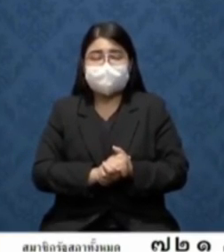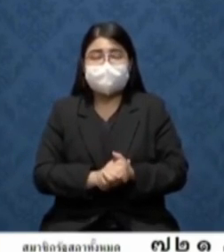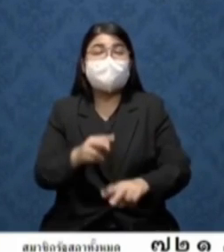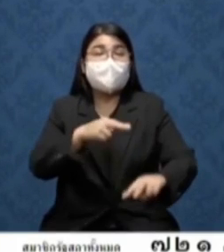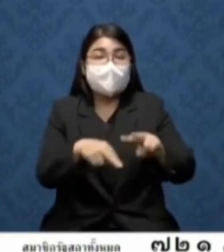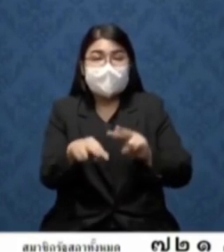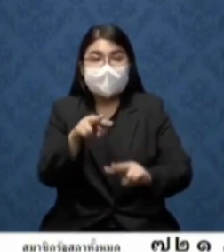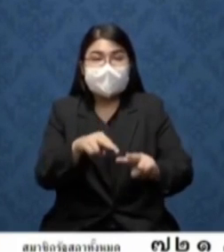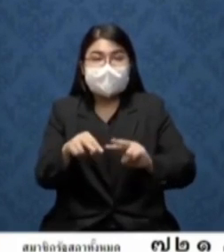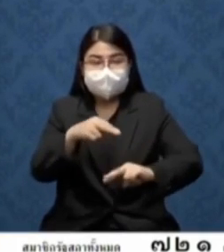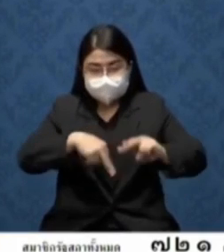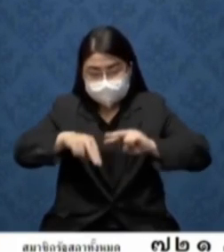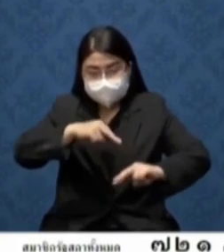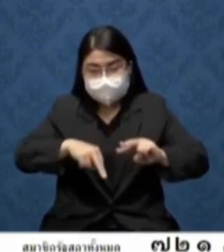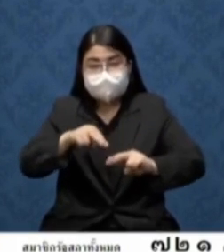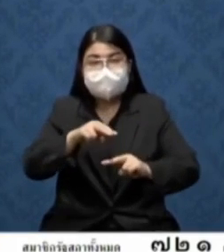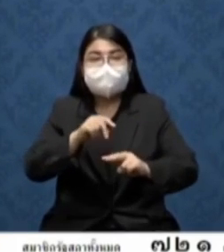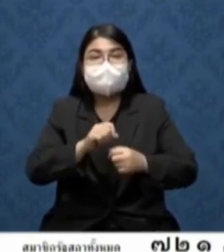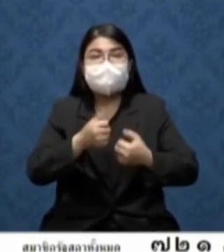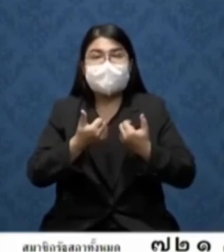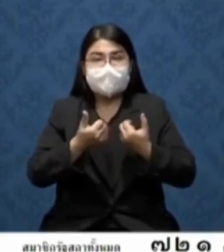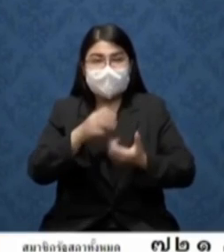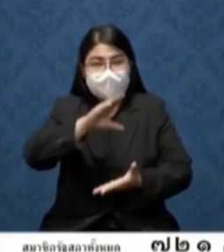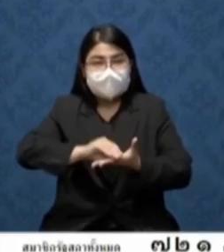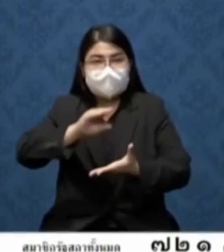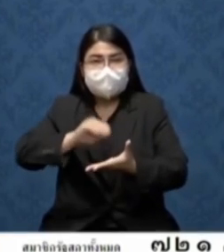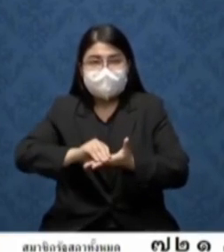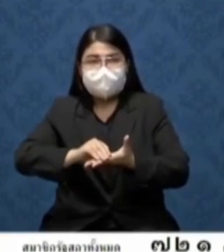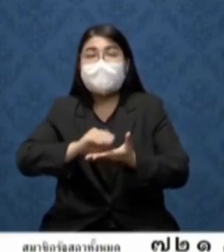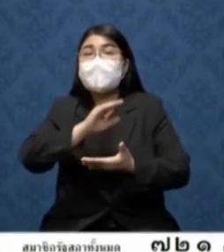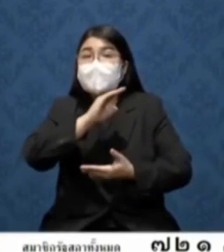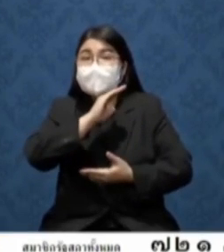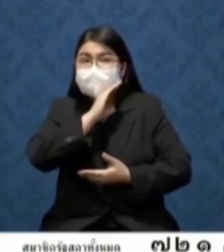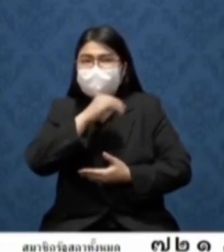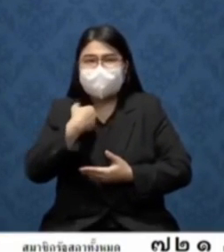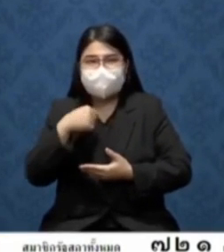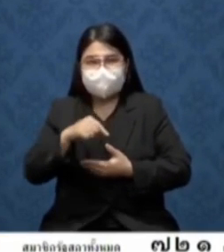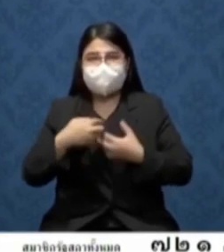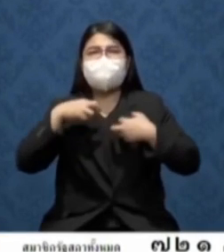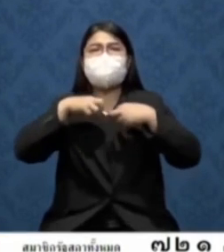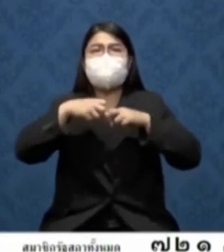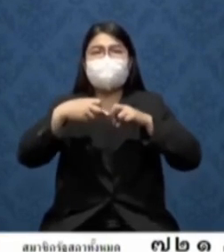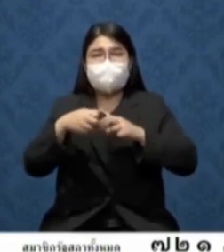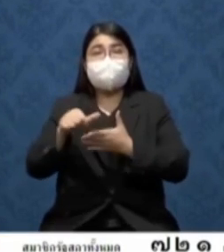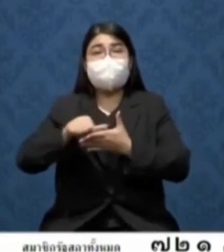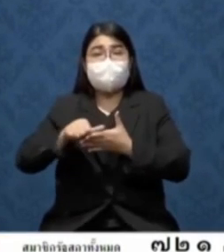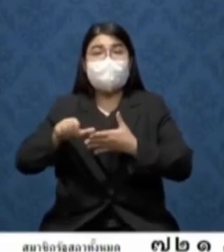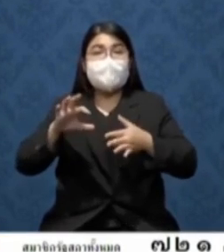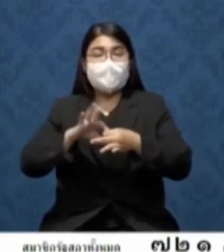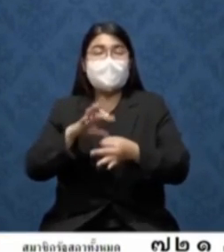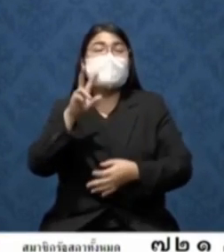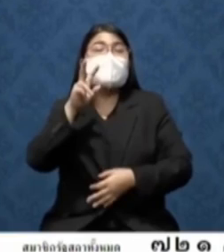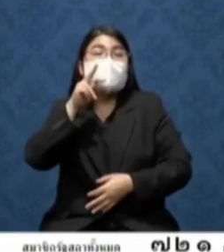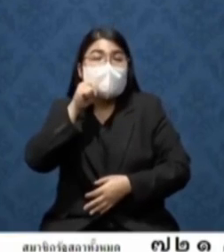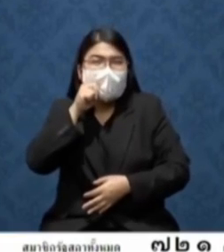ากจะลงทุนในโรงผลิตน้ำประปาทั้งระบบในตำบลข้อใหญ่เพื่อแก้ปัญหาให้น้ำประปาสะ